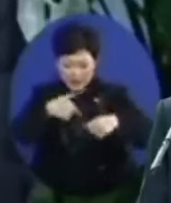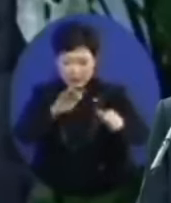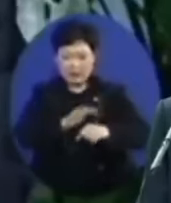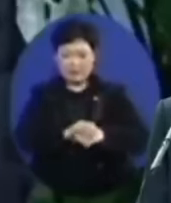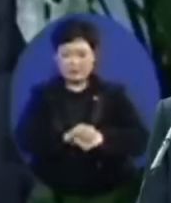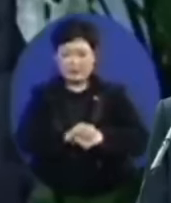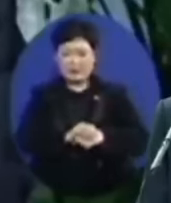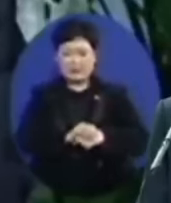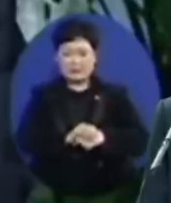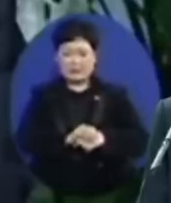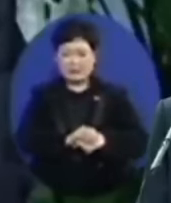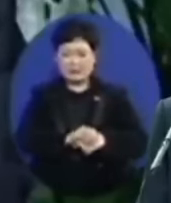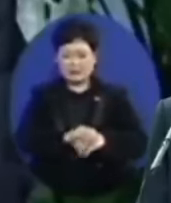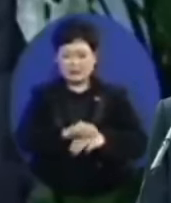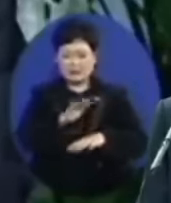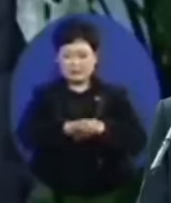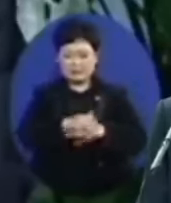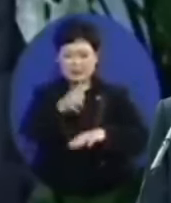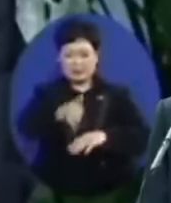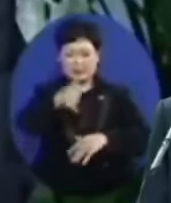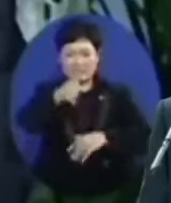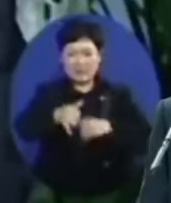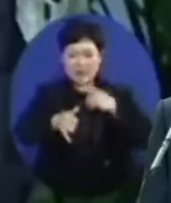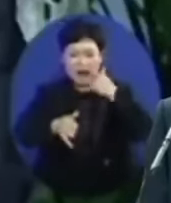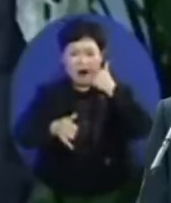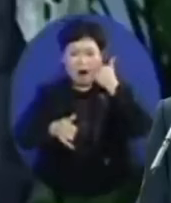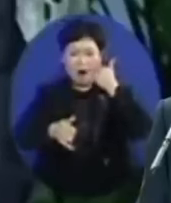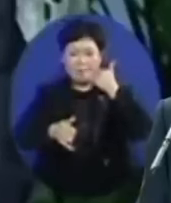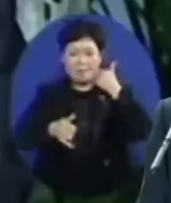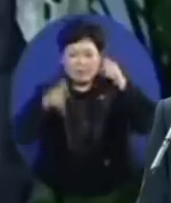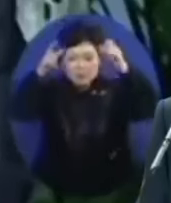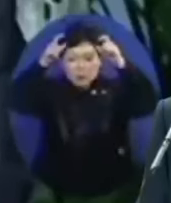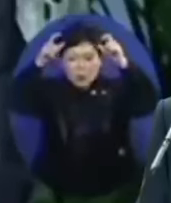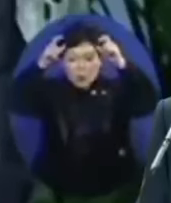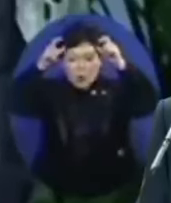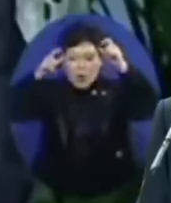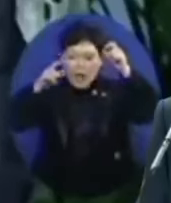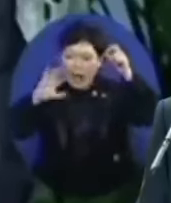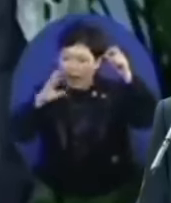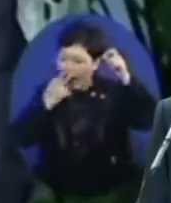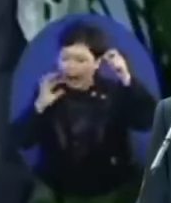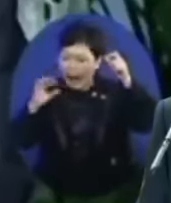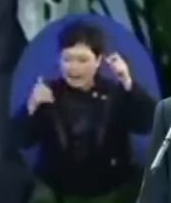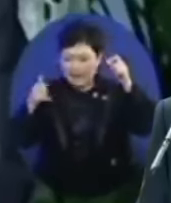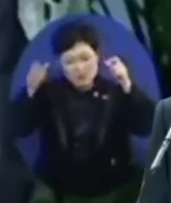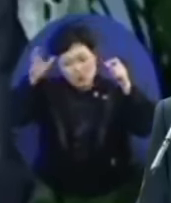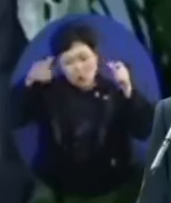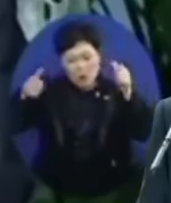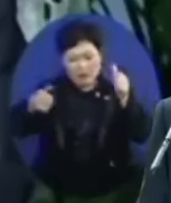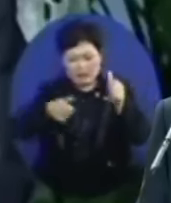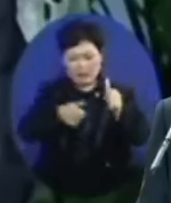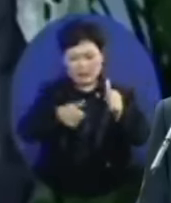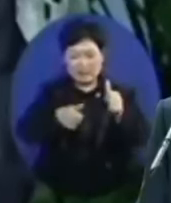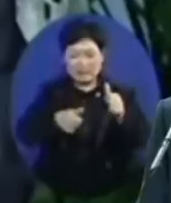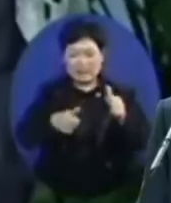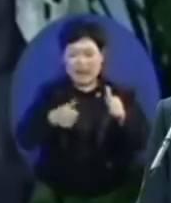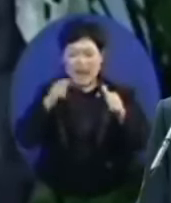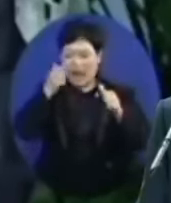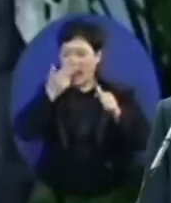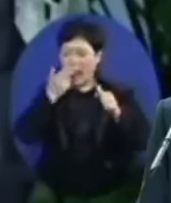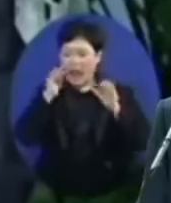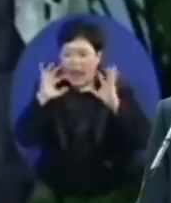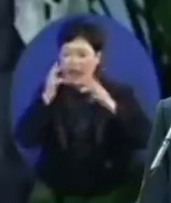중동에서는 밭을 갈 때 언제나 어미소 멍에 밑에 새끼소를 같이 넣어서 밭을 갑니다. 새끼소가 온유하게